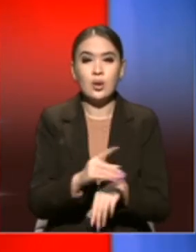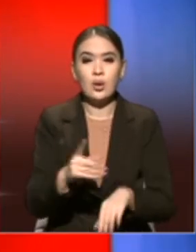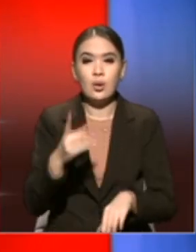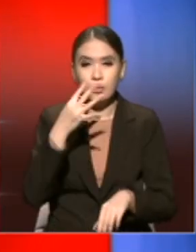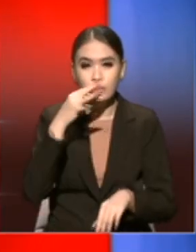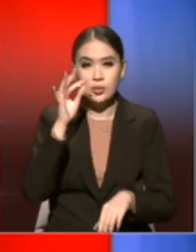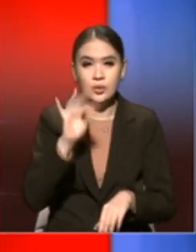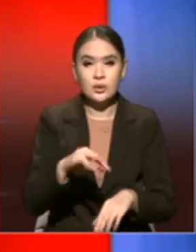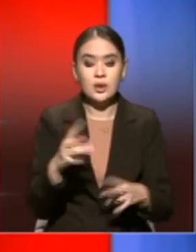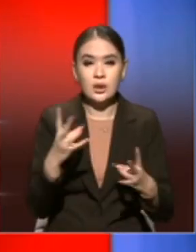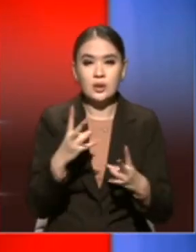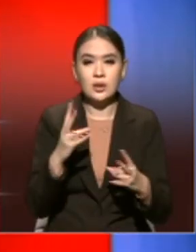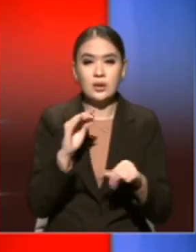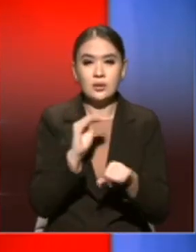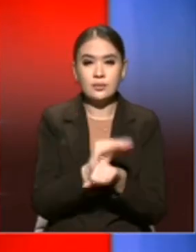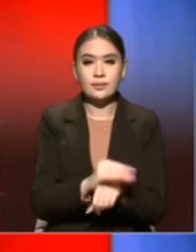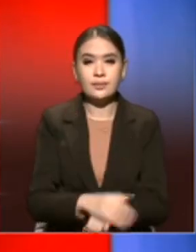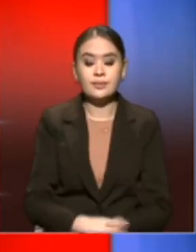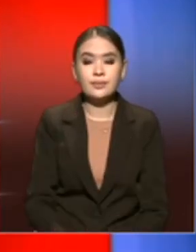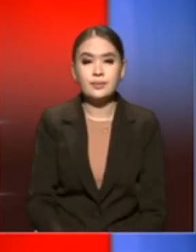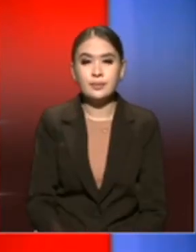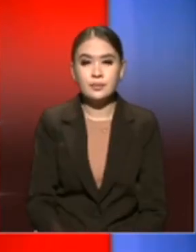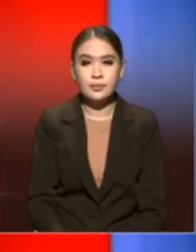мамандық алып кетіп жатыр мысалы.